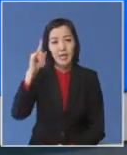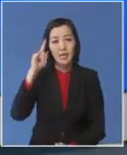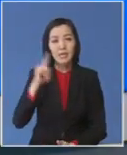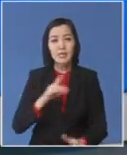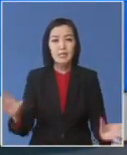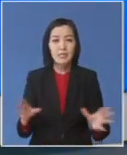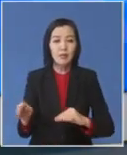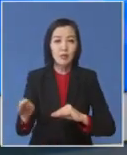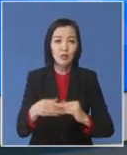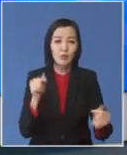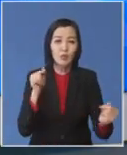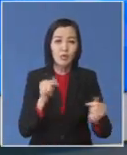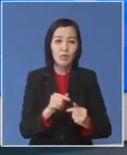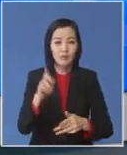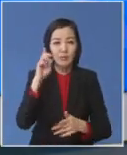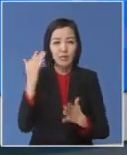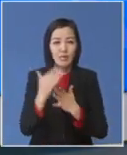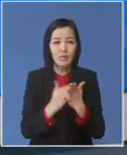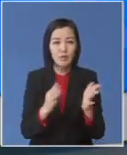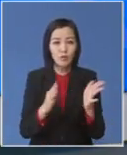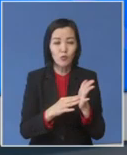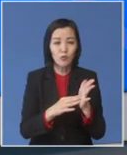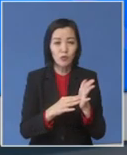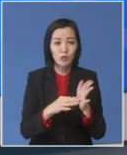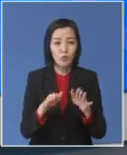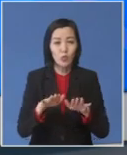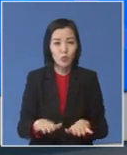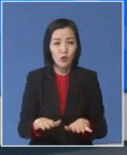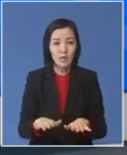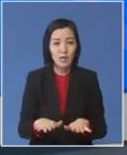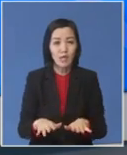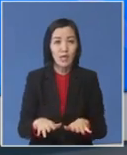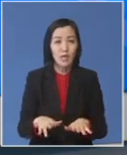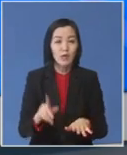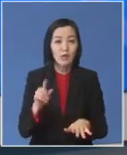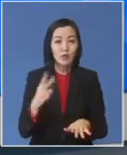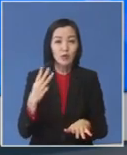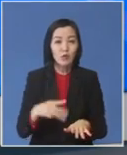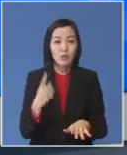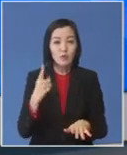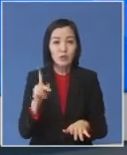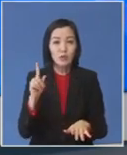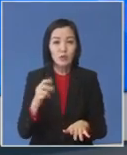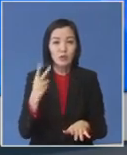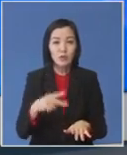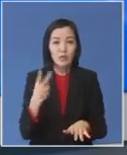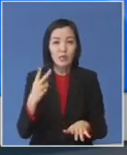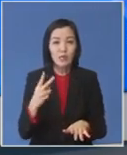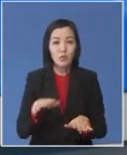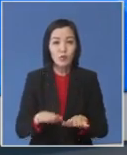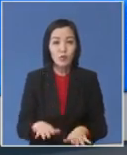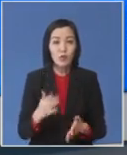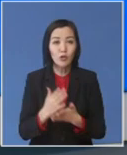Қазақстан сыбайлас жемқорлық жайлаған мемлекеттер тізімінде 9-шы сатыға жоғарылаған, яғни 131-ден 122-ші орынға